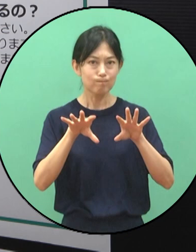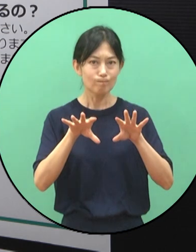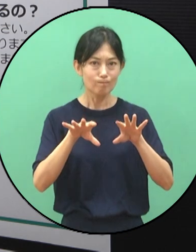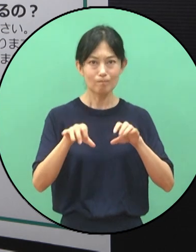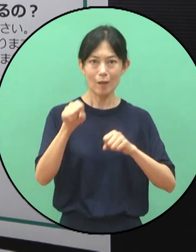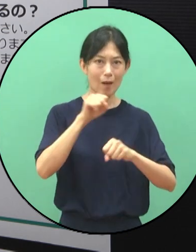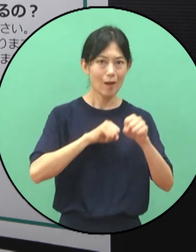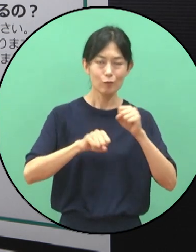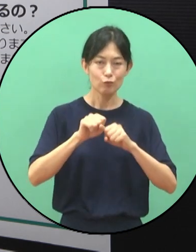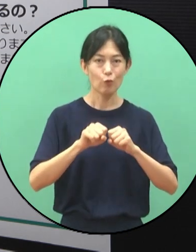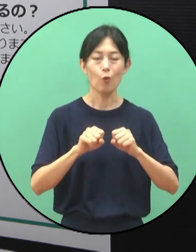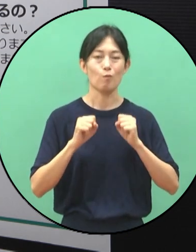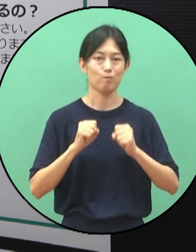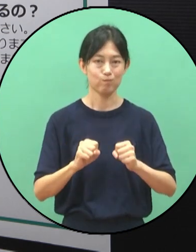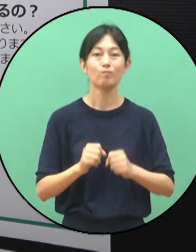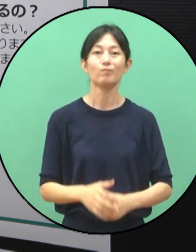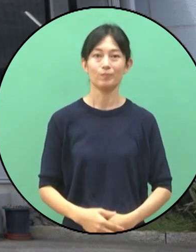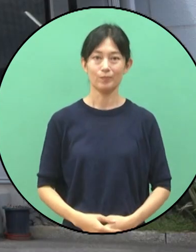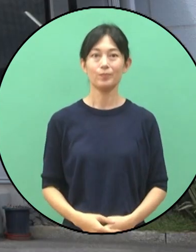でいます。